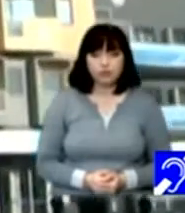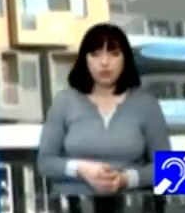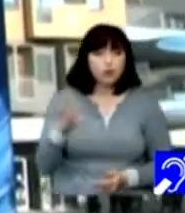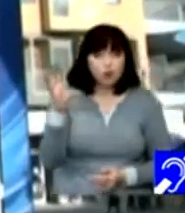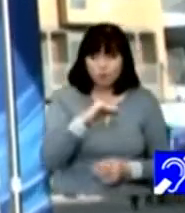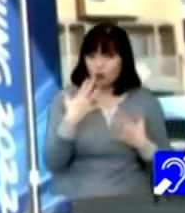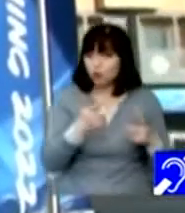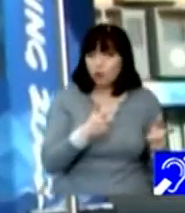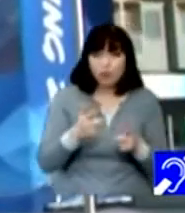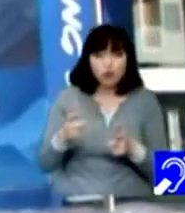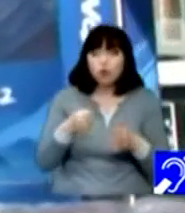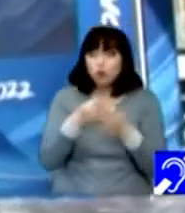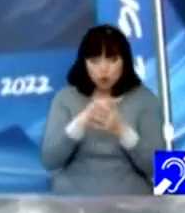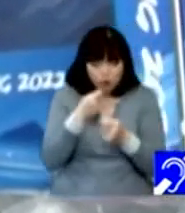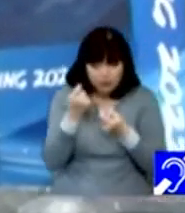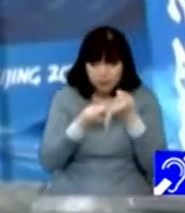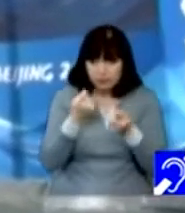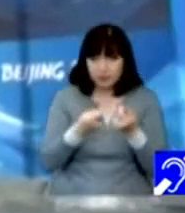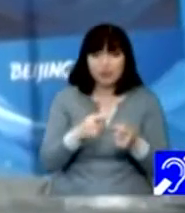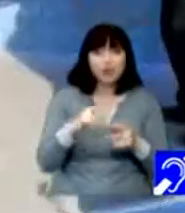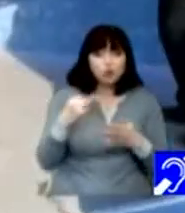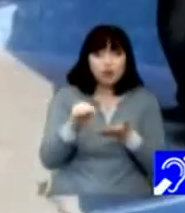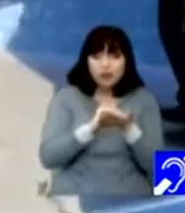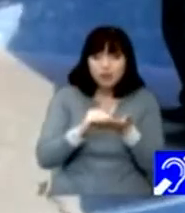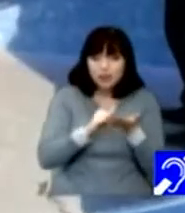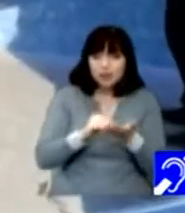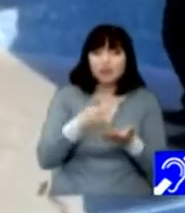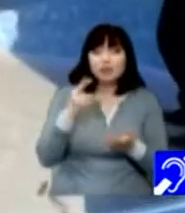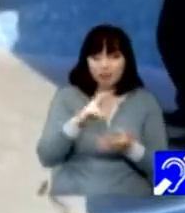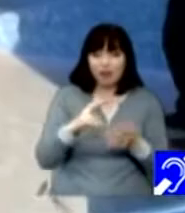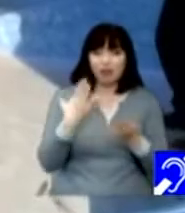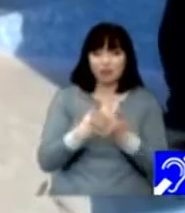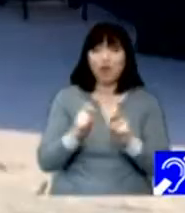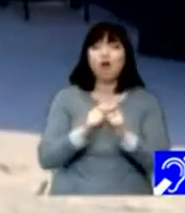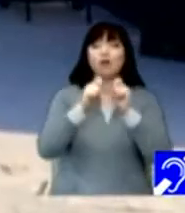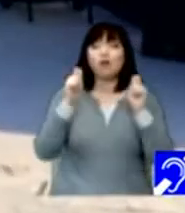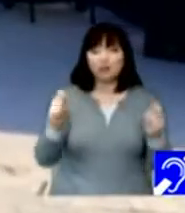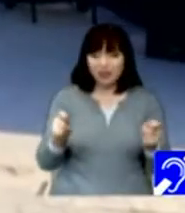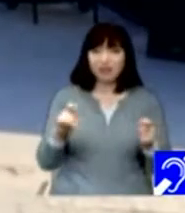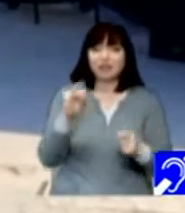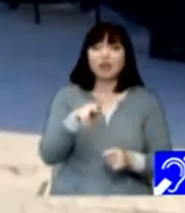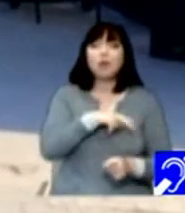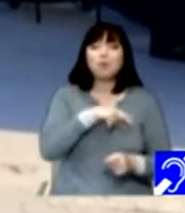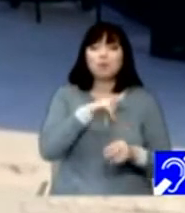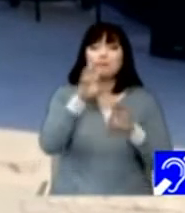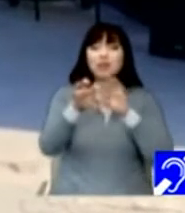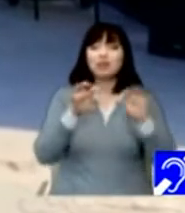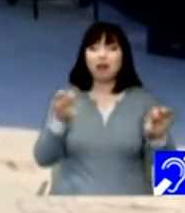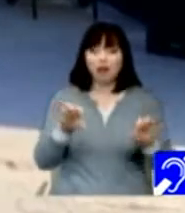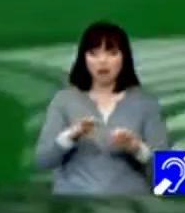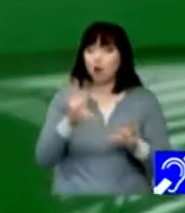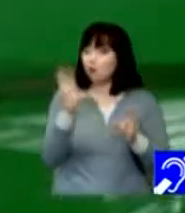Totul e pregătit până în cel mai mic detaliu. Se fac repetiții inclusiv pentru ceremoniile de acordare a medaliilor.